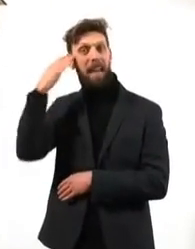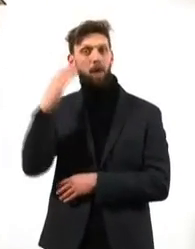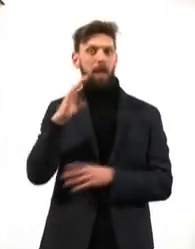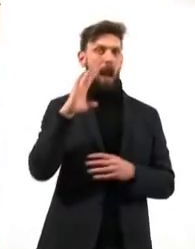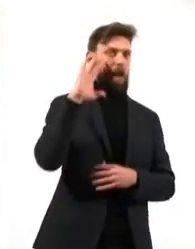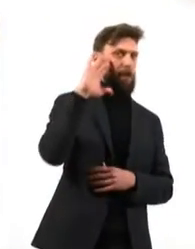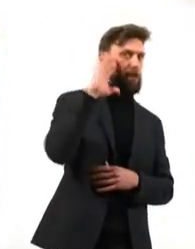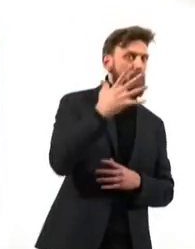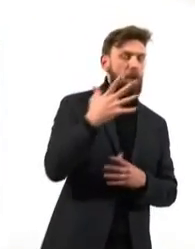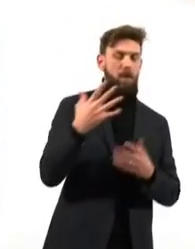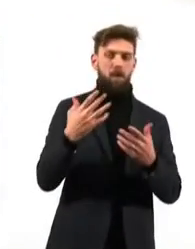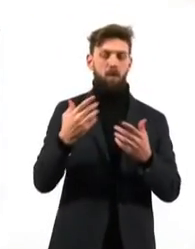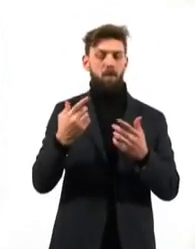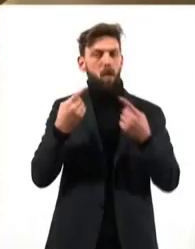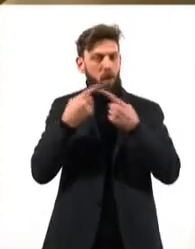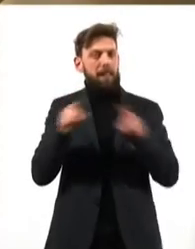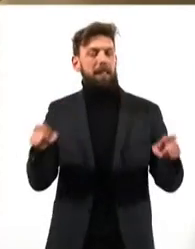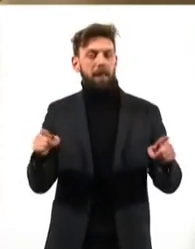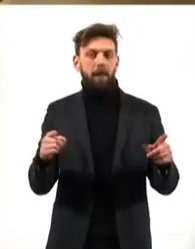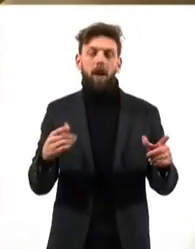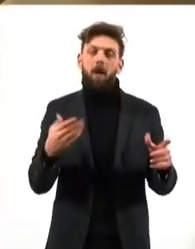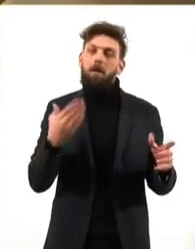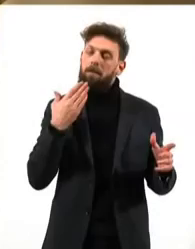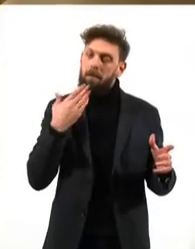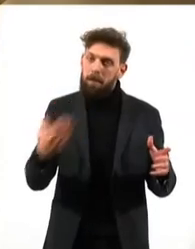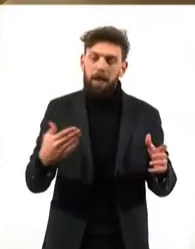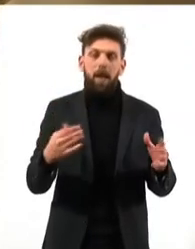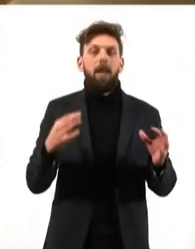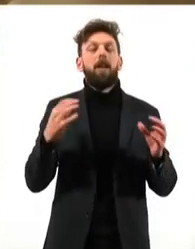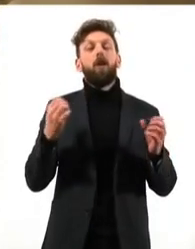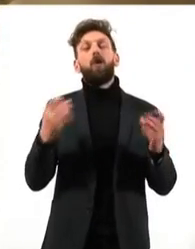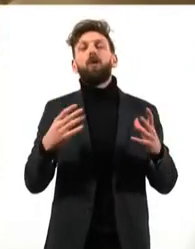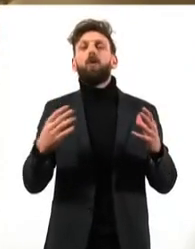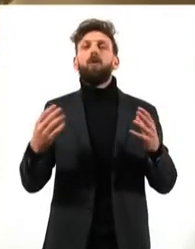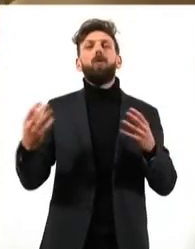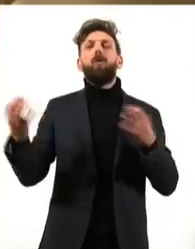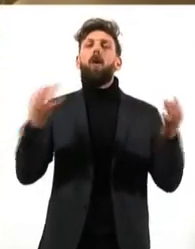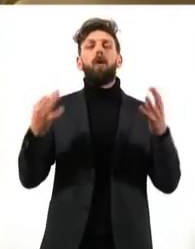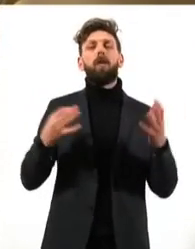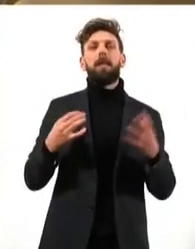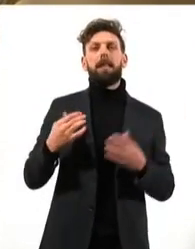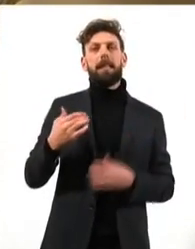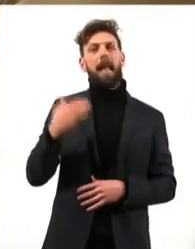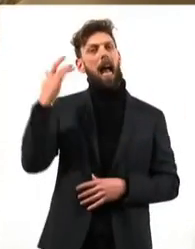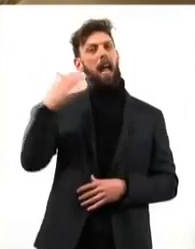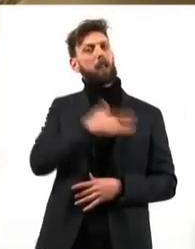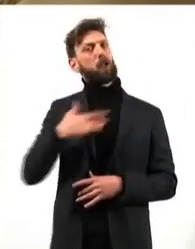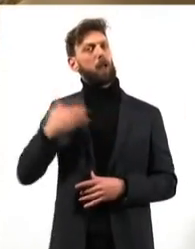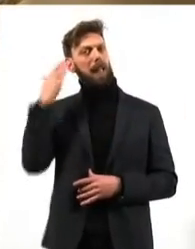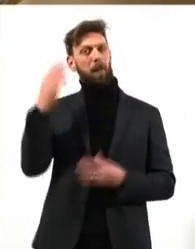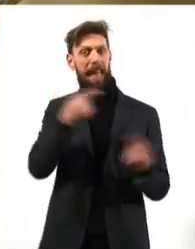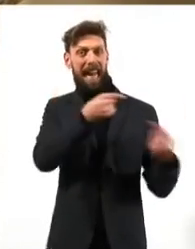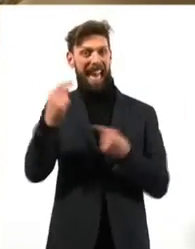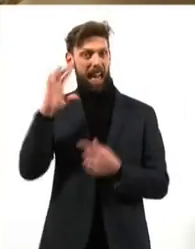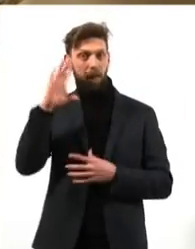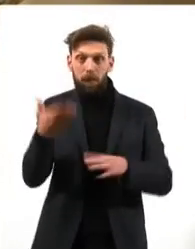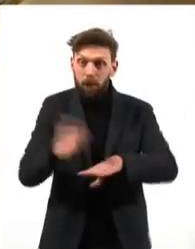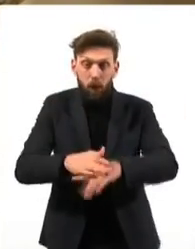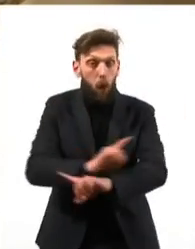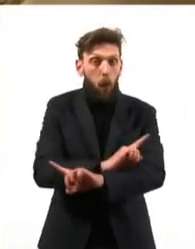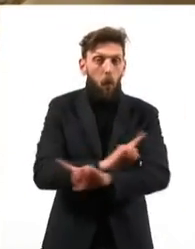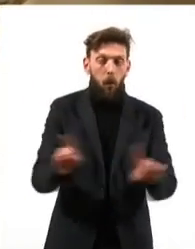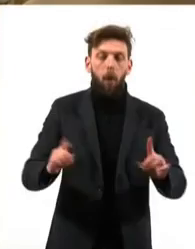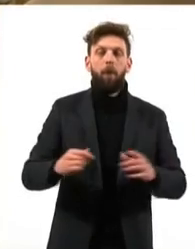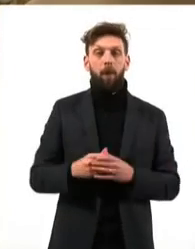très important. On associe toujours, dès qu'on parle de santé mentale, les gens sont fous et du fait on n'en parle pas. Et c'est un vrai problème. Il y a déjà